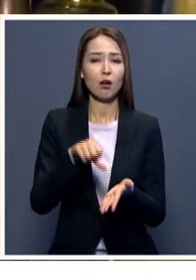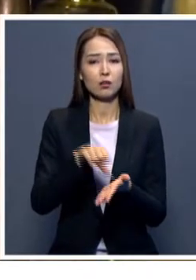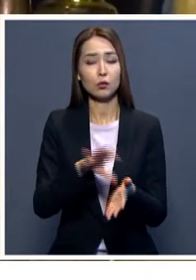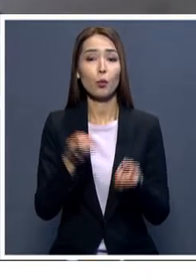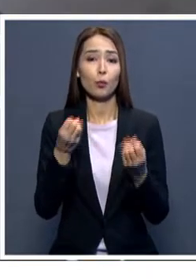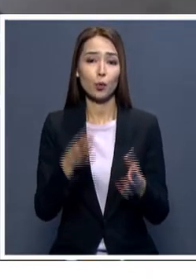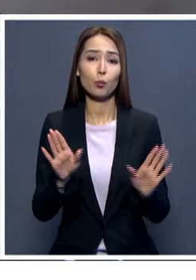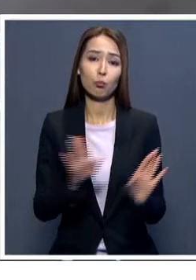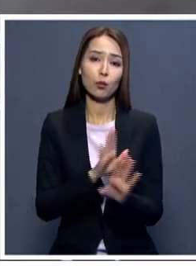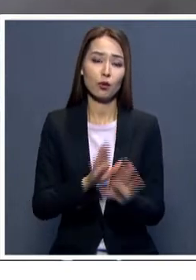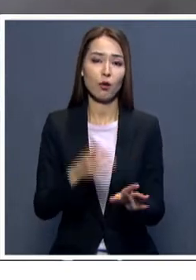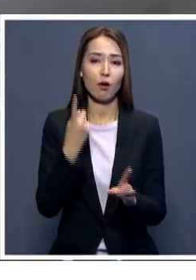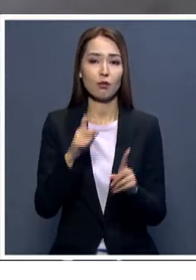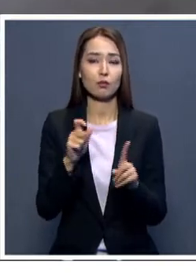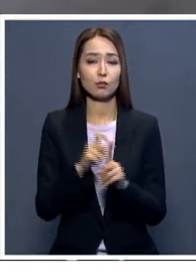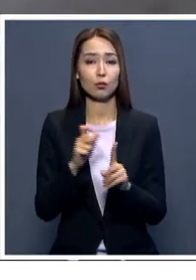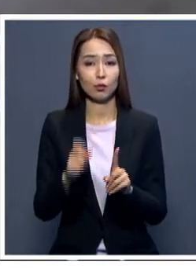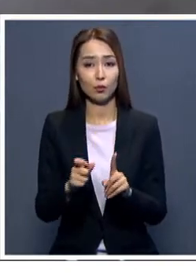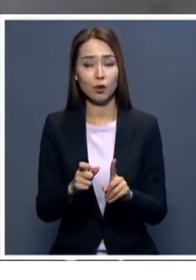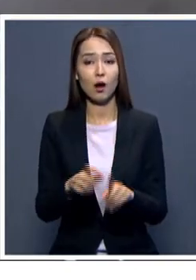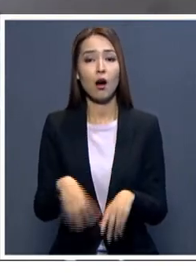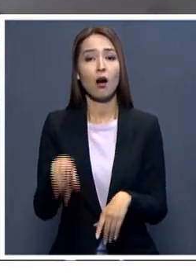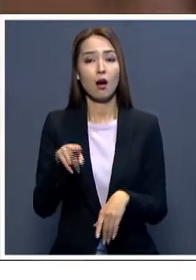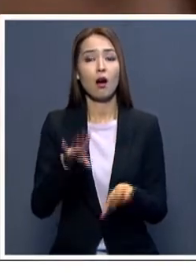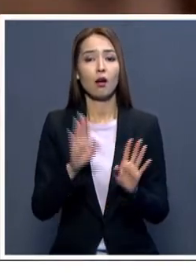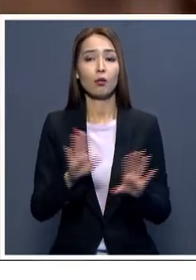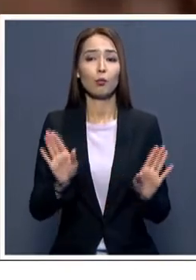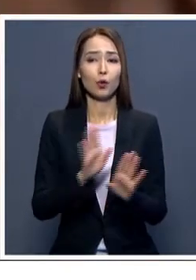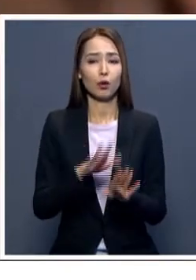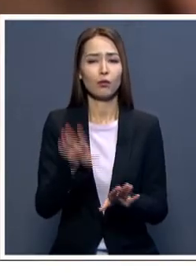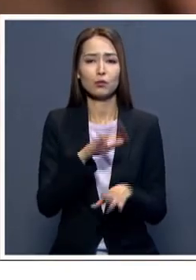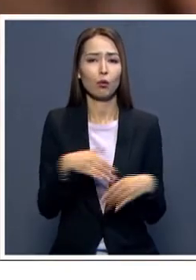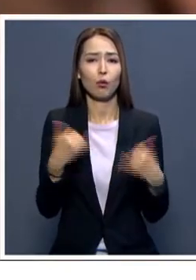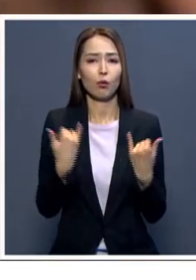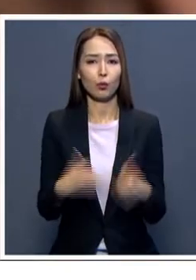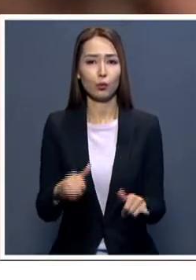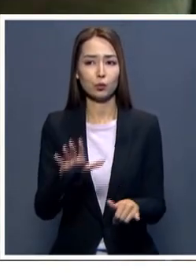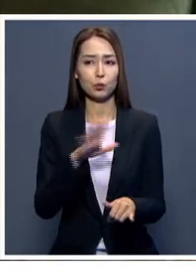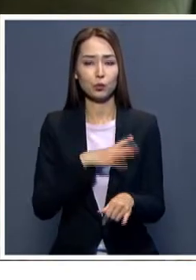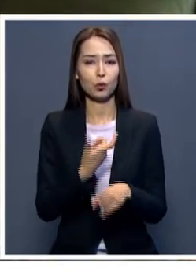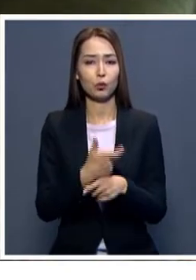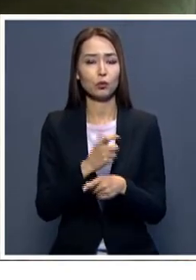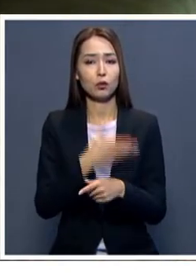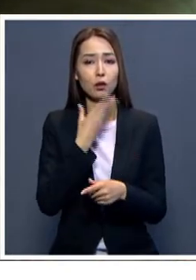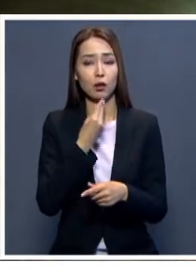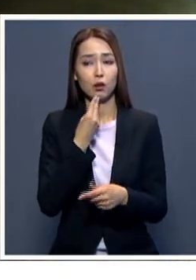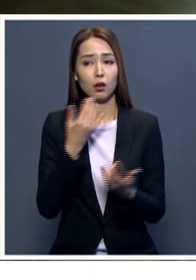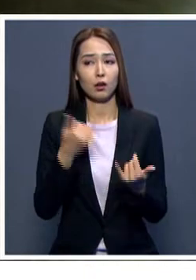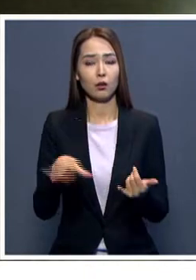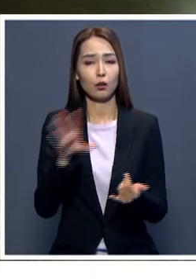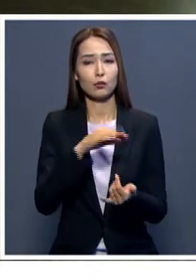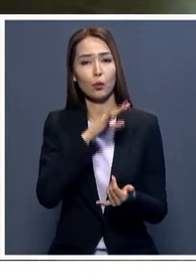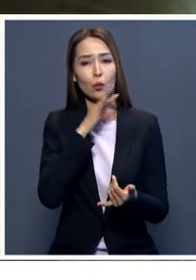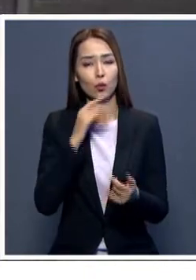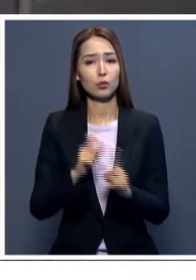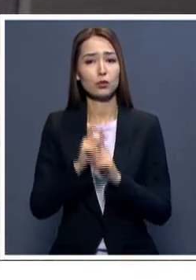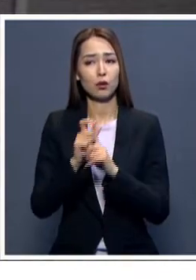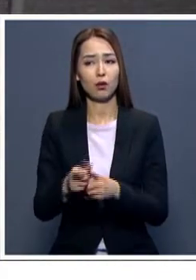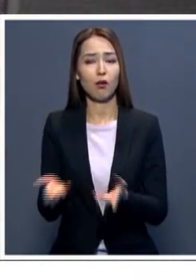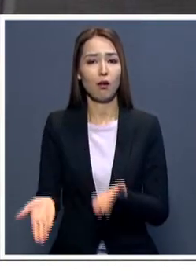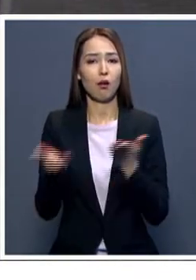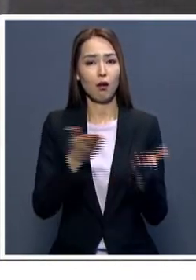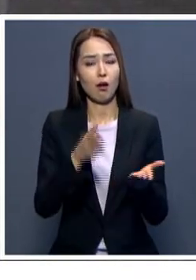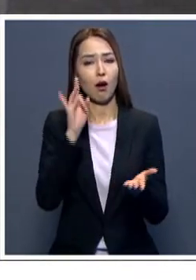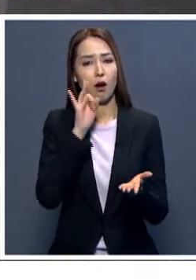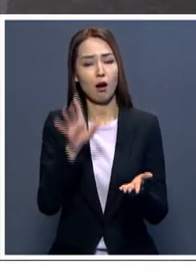жіберші. Өлең айтып көрсеткенде кәдімгідей аналар таңғалып қалды. Жобадан кейін әншіге Италия, Англия, Ресейден оқуға шақыру,